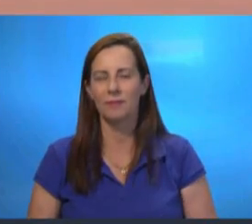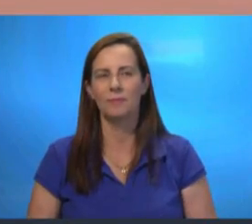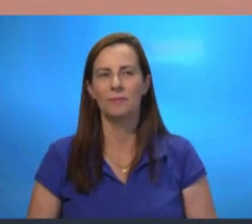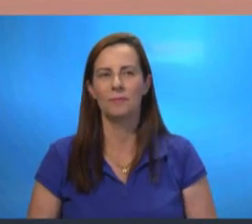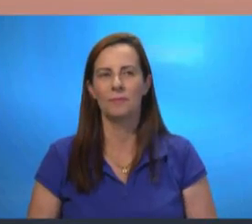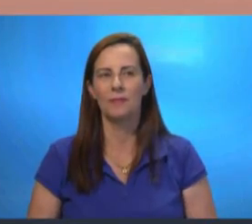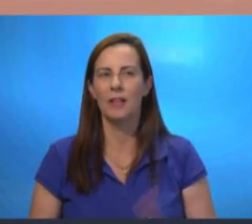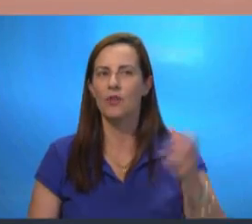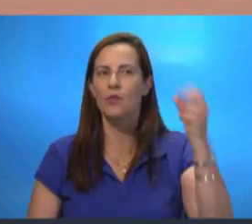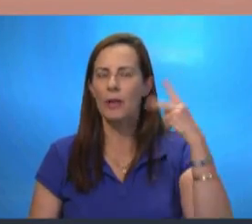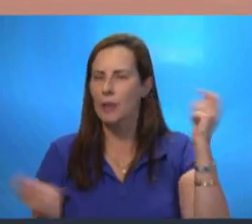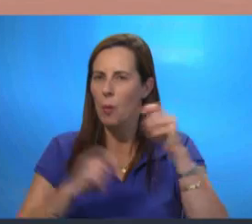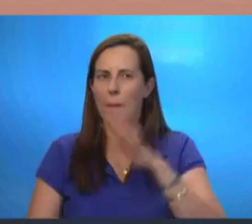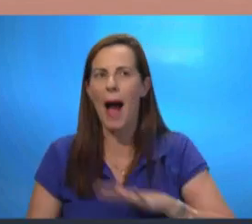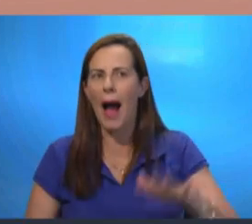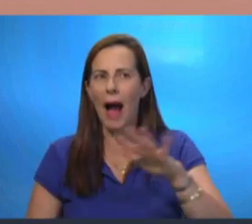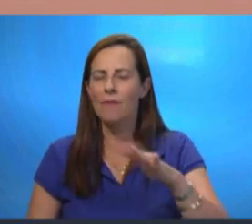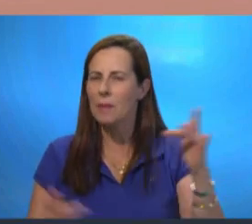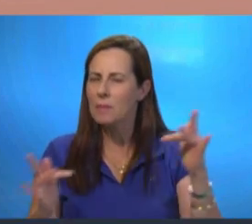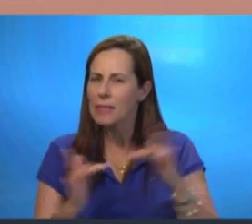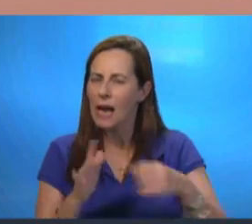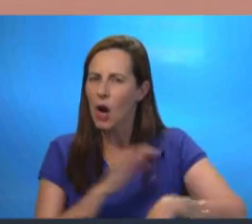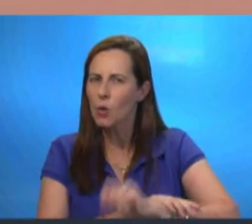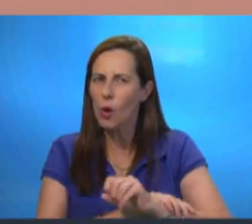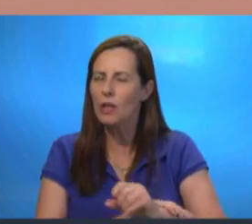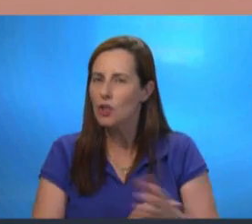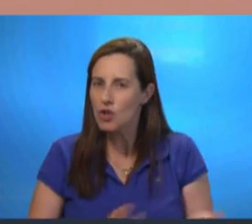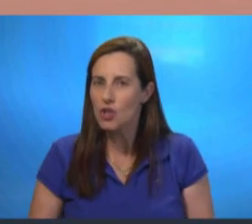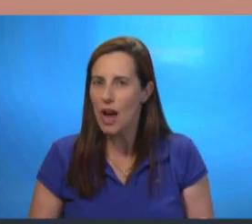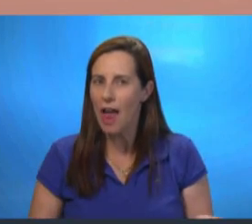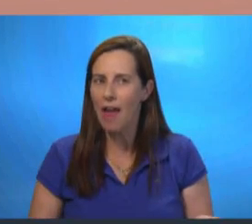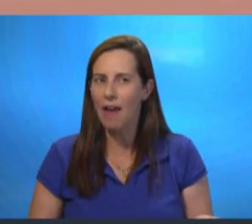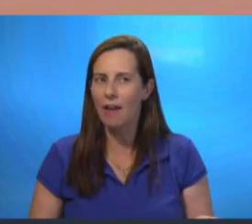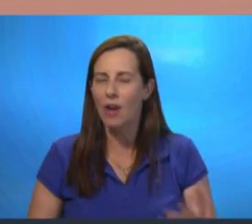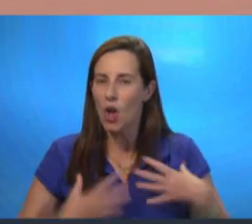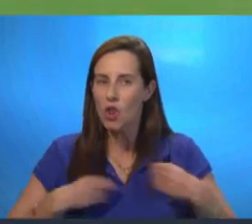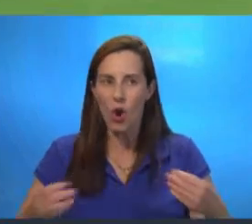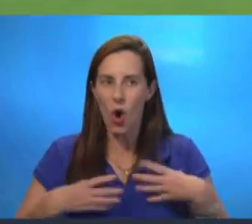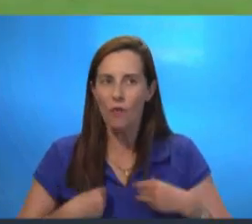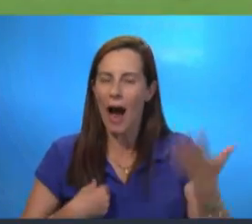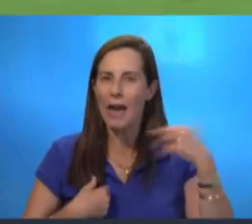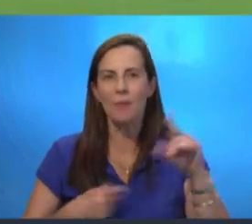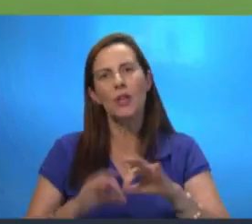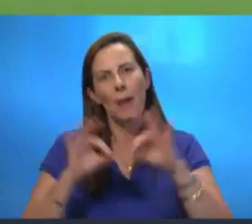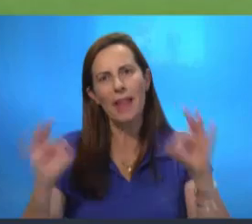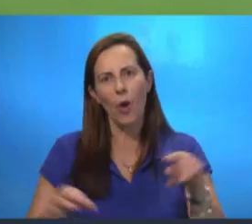לפני כשבועיים נדמו במערב ממשחק כדורגל ש... דוב גריזלי היה מי שפתח